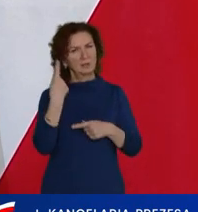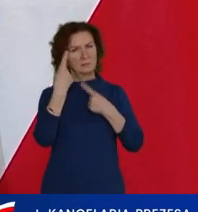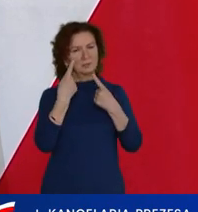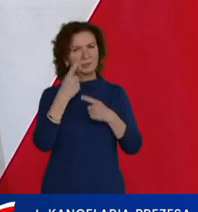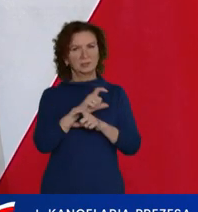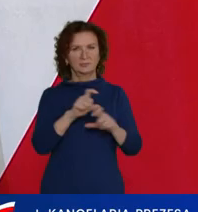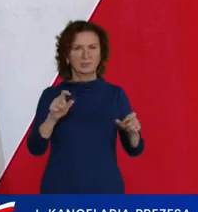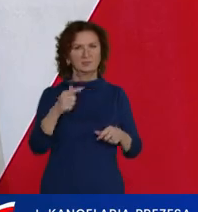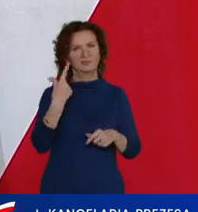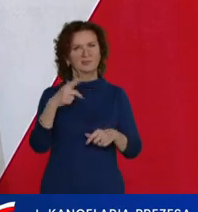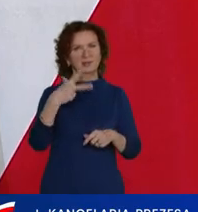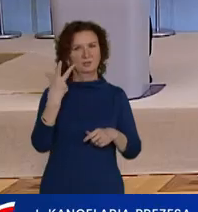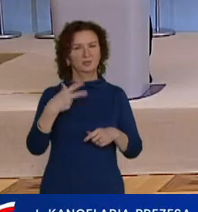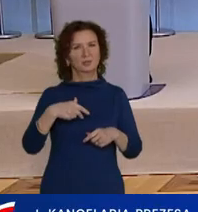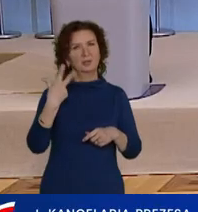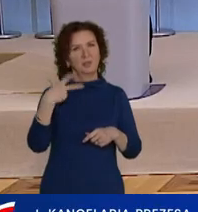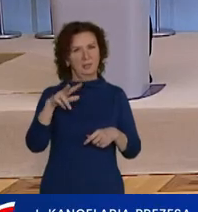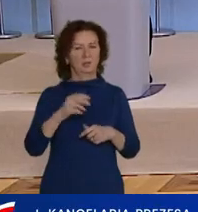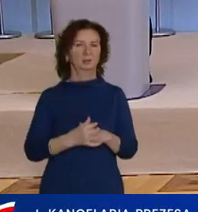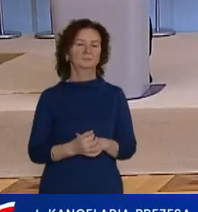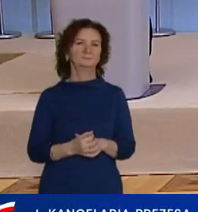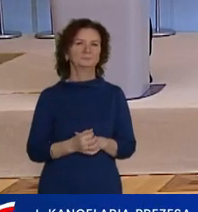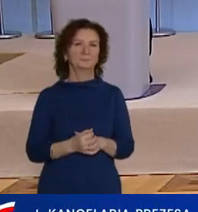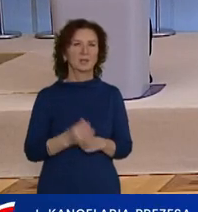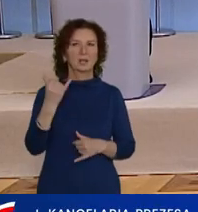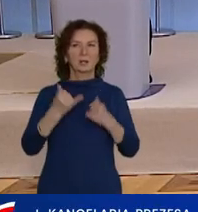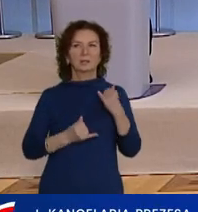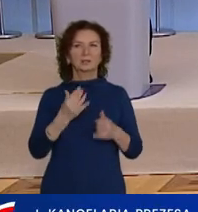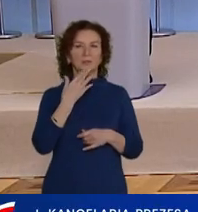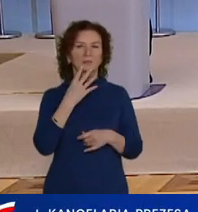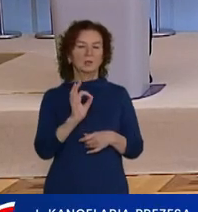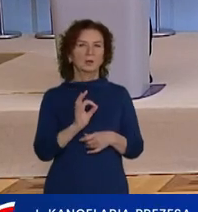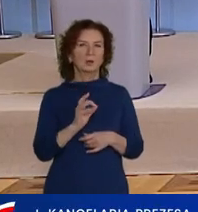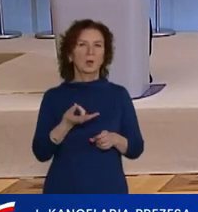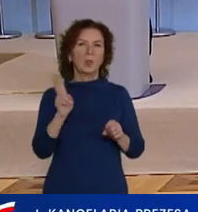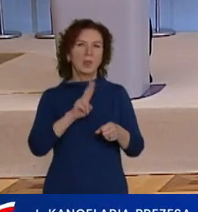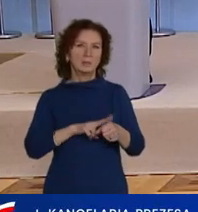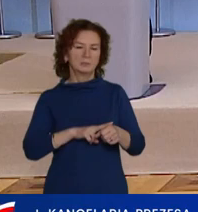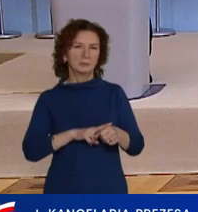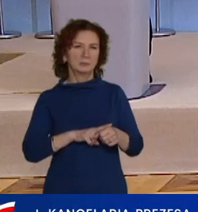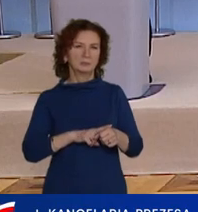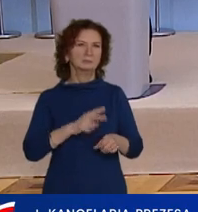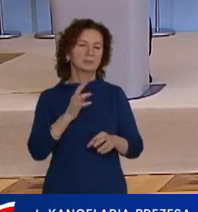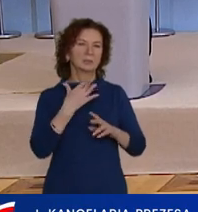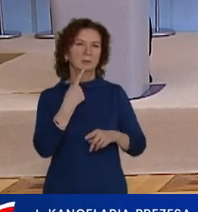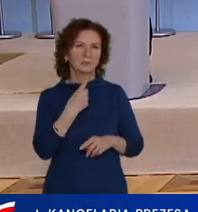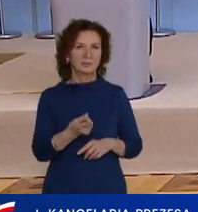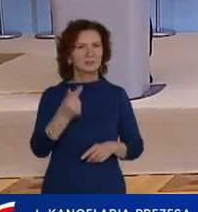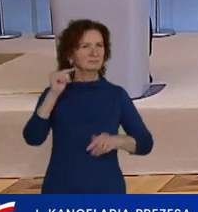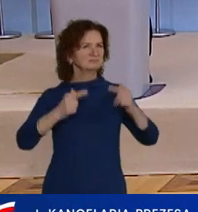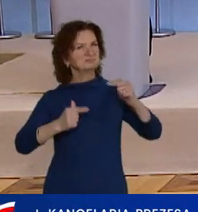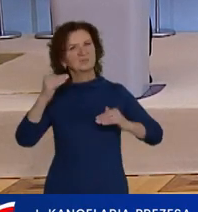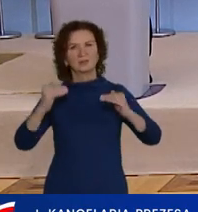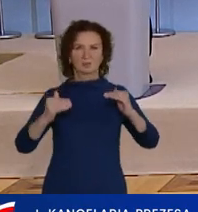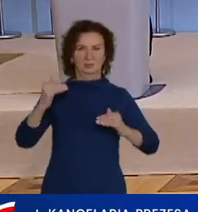w ciągu 2-3 tygodni. Jeżeli chodzi o terminy, to tak jak powiedziałem, jest to bardzo zróżnicowane.